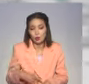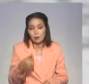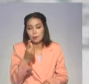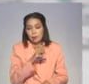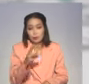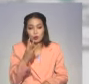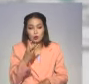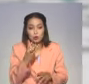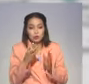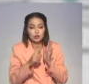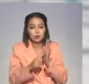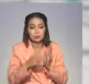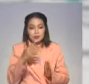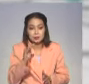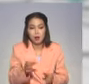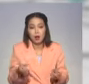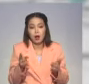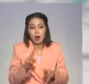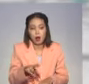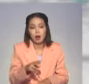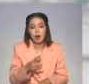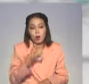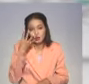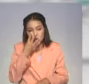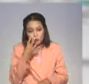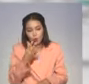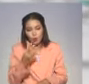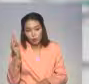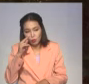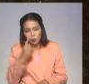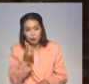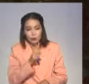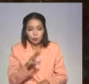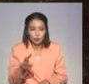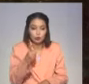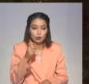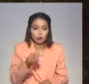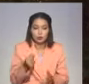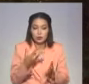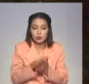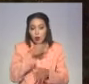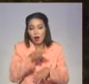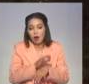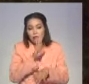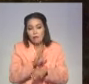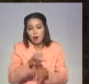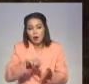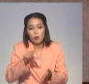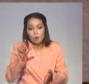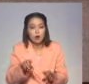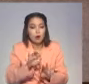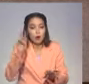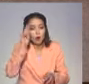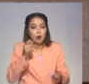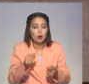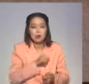миллион 375 мың. Ал қалған 4 жыл 1 миллион 100 мың теңгеден төлейді. Жауапты ведомство өкілінің айтуынша, білім ордасы